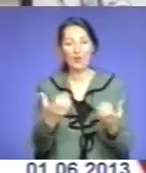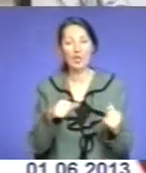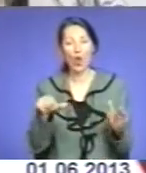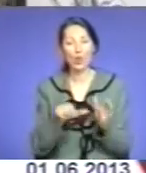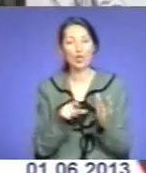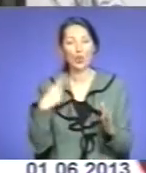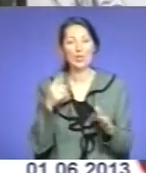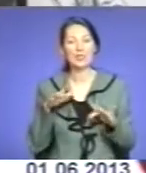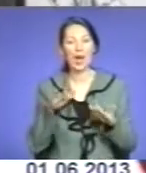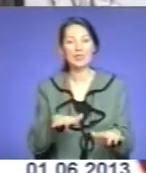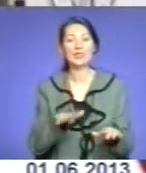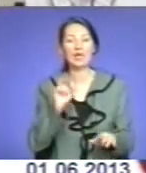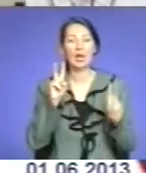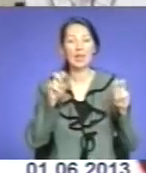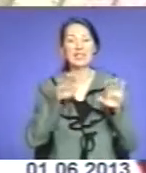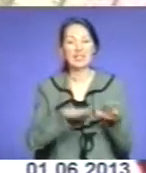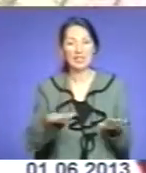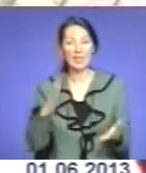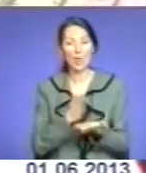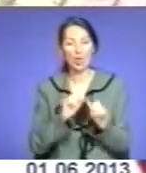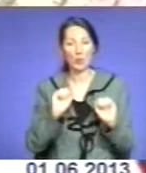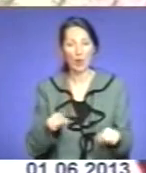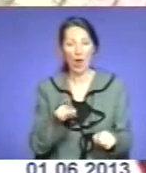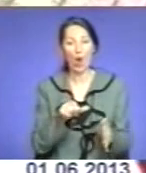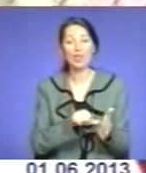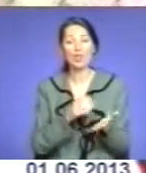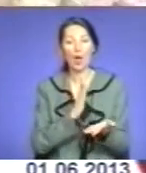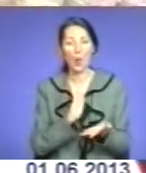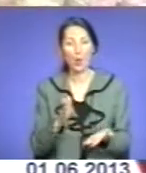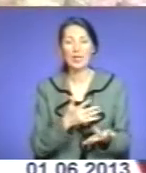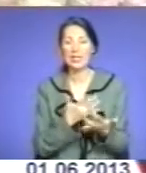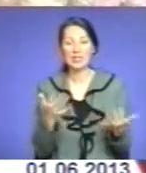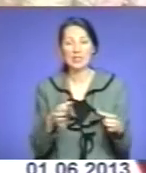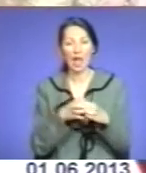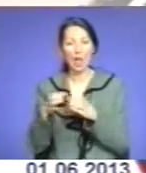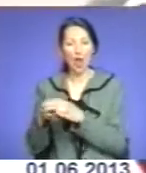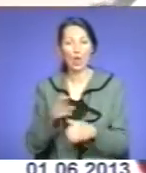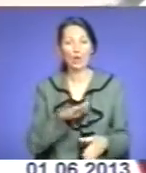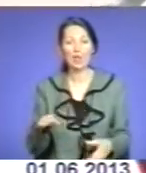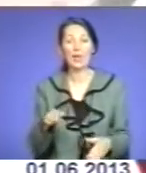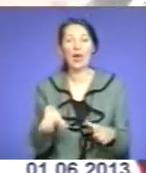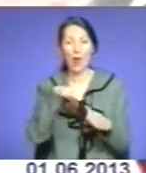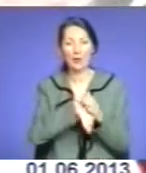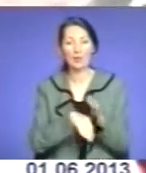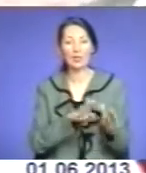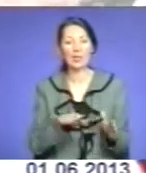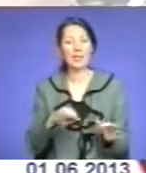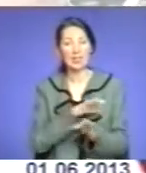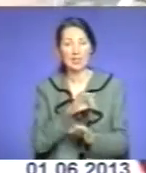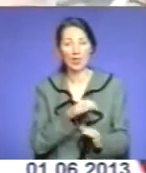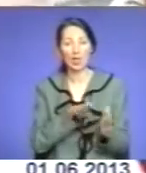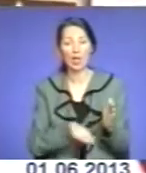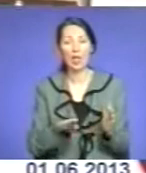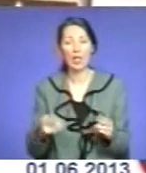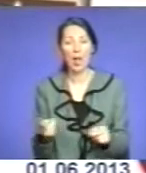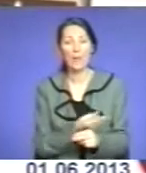«Діти мають права». Її учасниками стали різні категорії дітей, в тому числі діти-сироти, діти, позбавлені батьківського